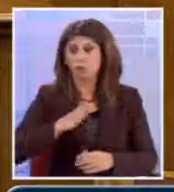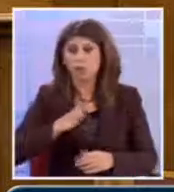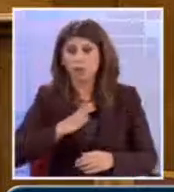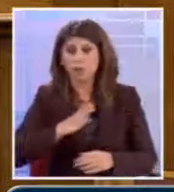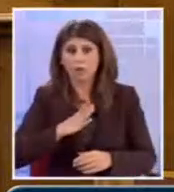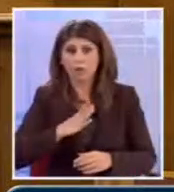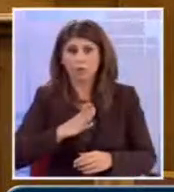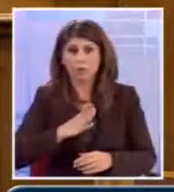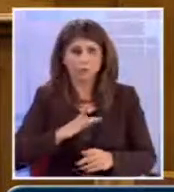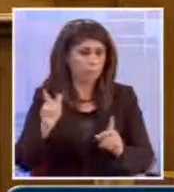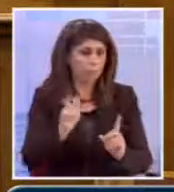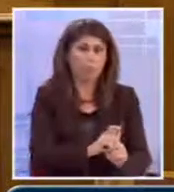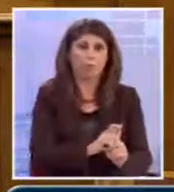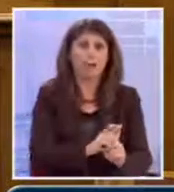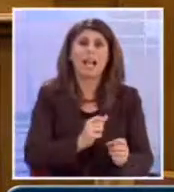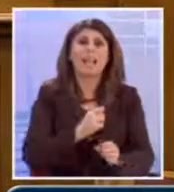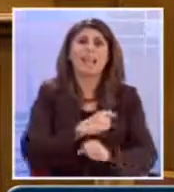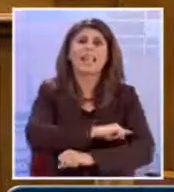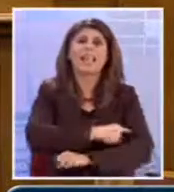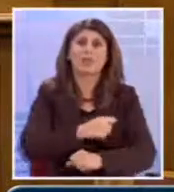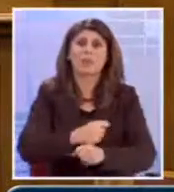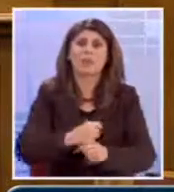την ιατροφαρμακευτική περίθαλψη.